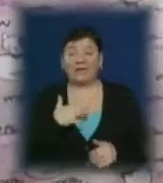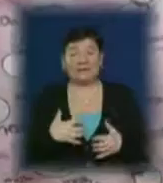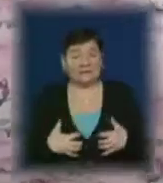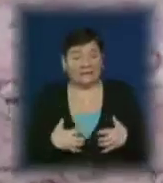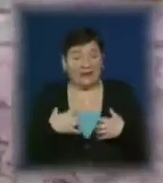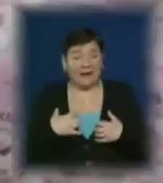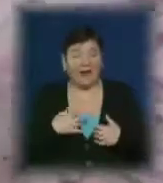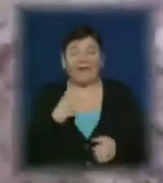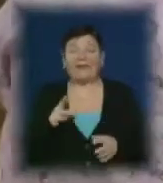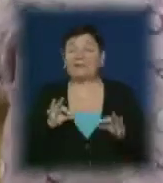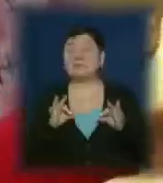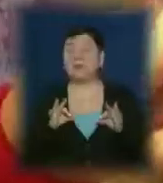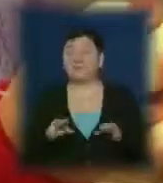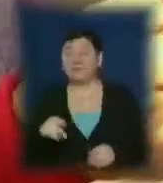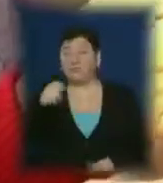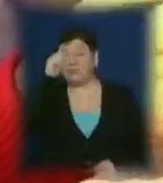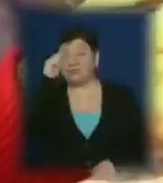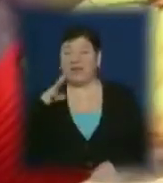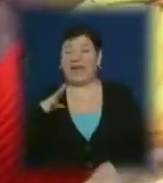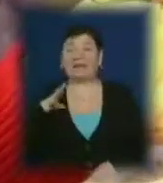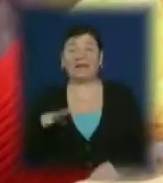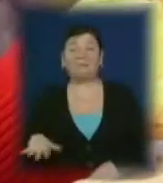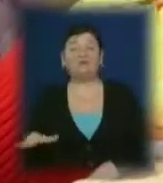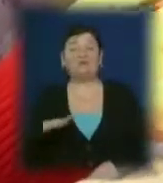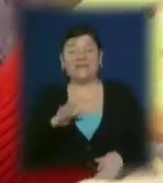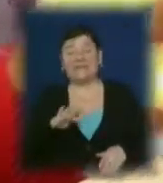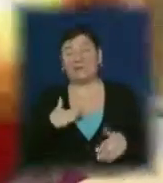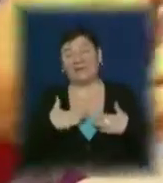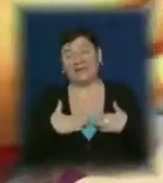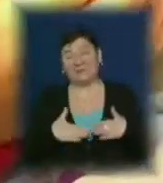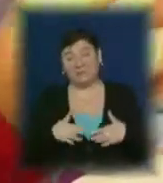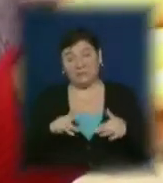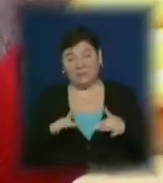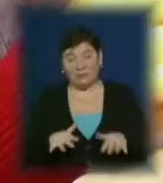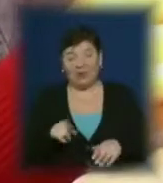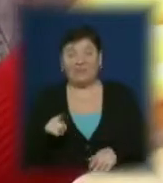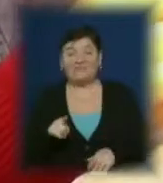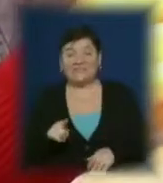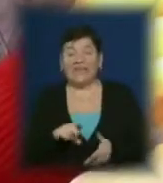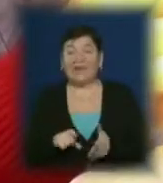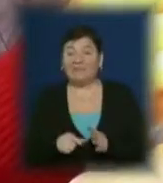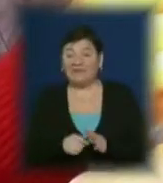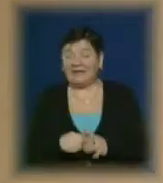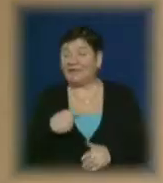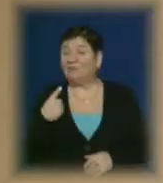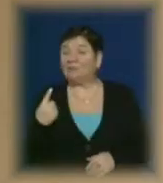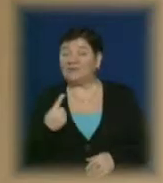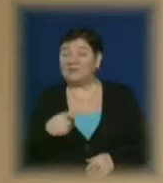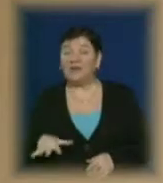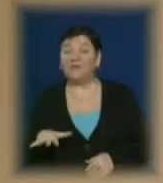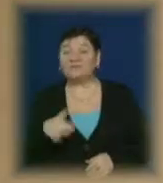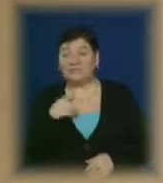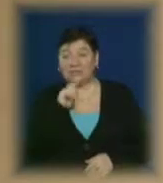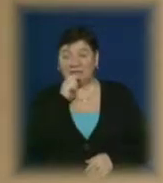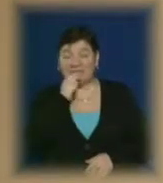Але як справжній мужчина, він терпить всі неприємні процедури. Зізнається, що в цей кабінет проходить не вперше, а все через